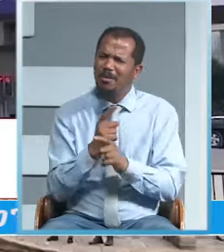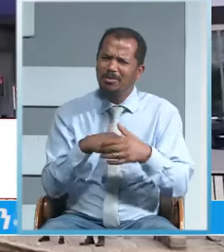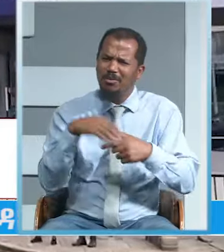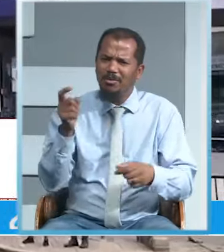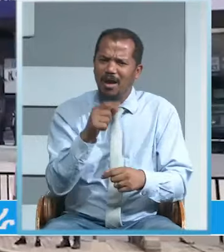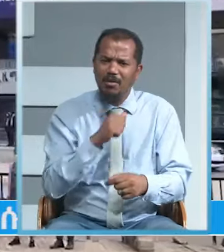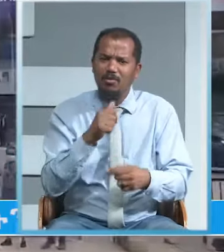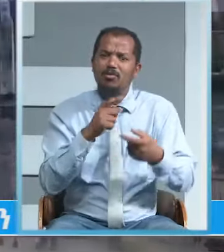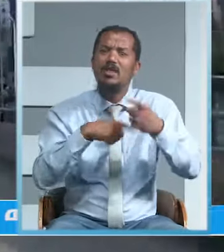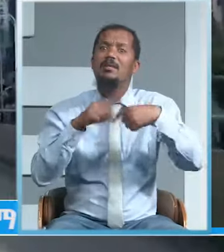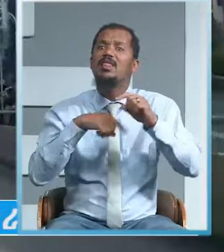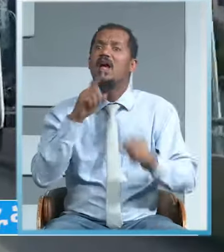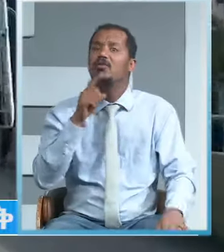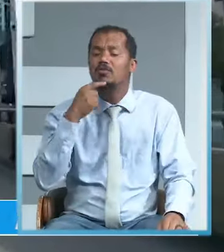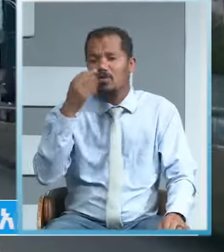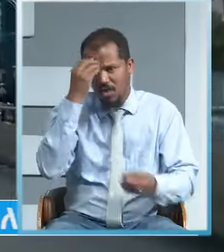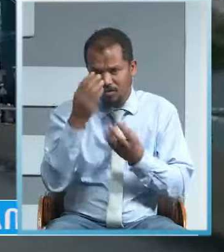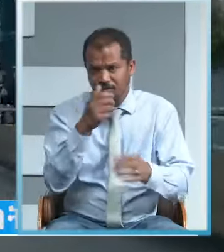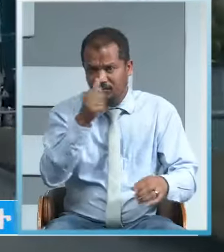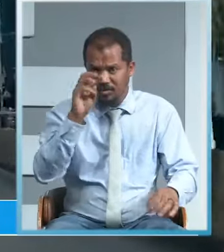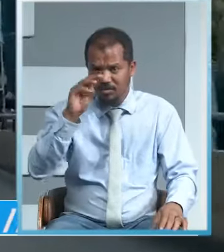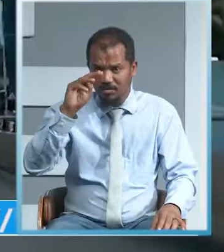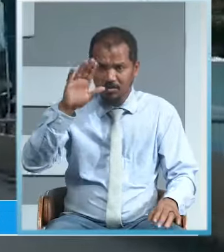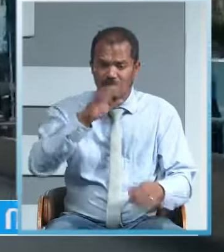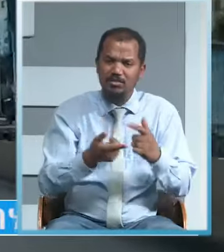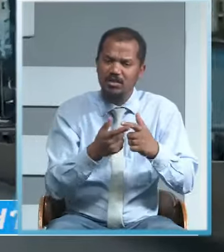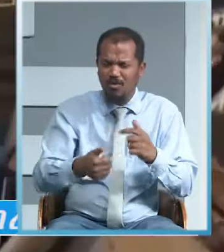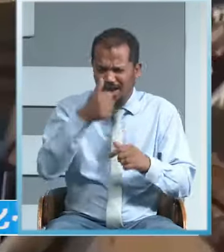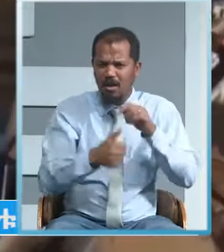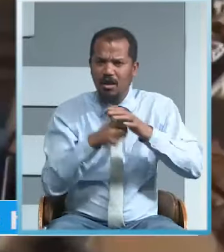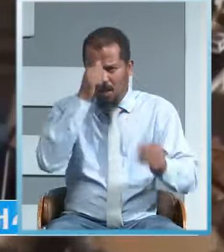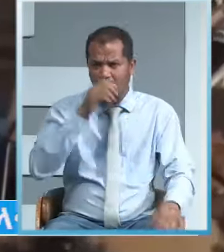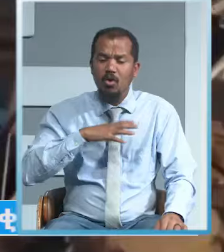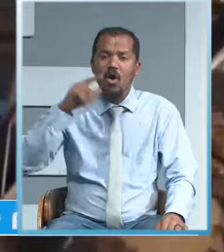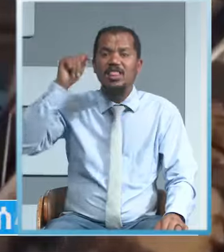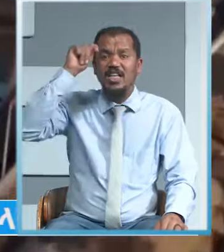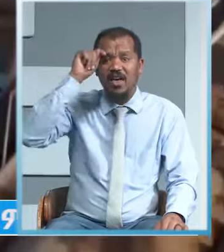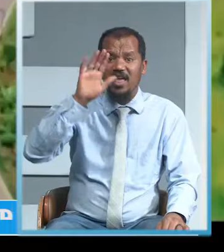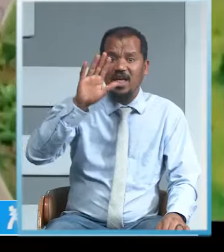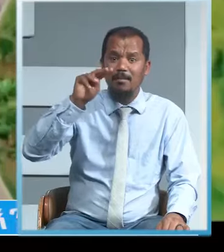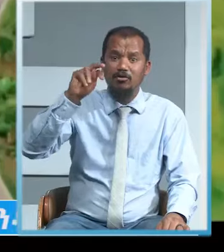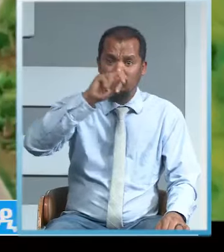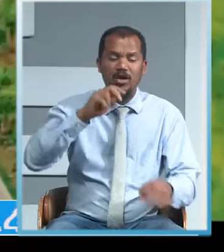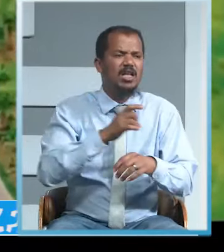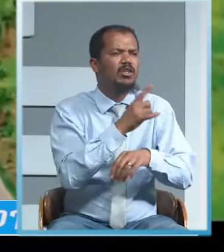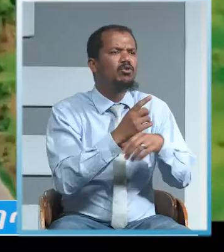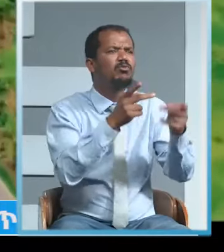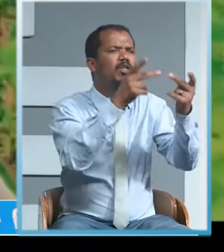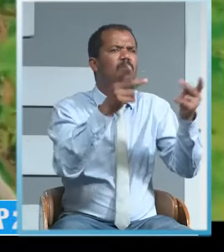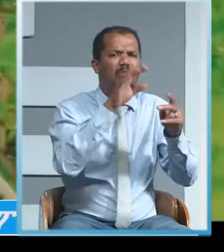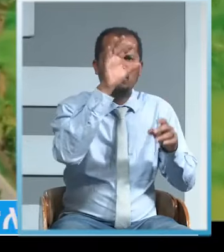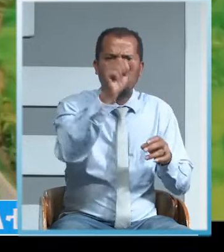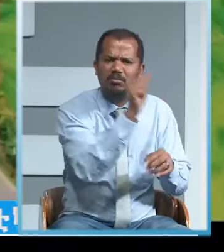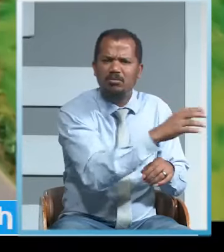ባለመሆኑ የመጣ ነው ሲል አስታወቀ። የኢሰመጉ ምክትል ዋና ዳይሬክተር አቶ ተስፋዬ ገመቹ እንደገለጹት ዜጎች በየስፍራው